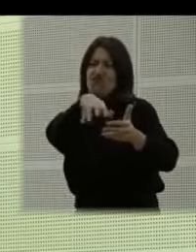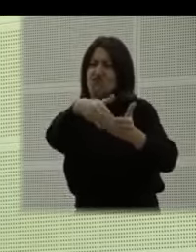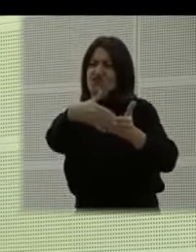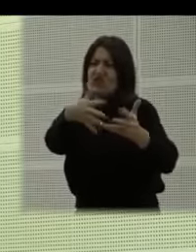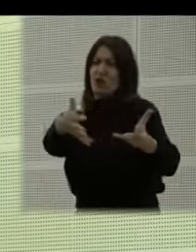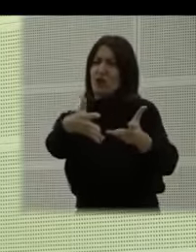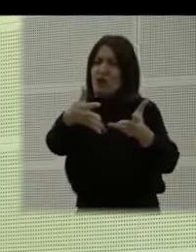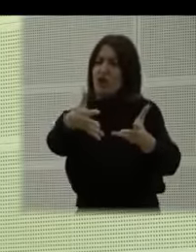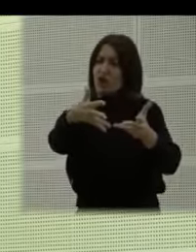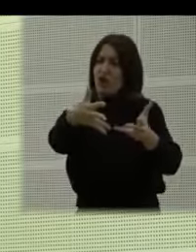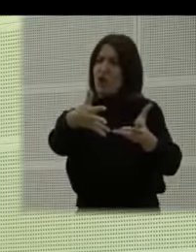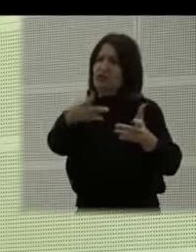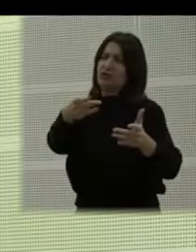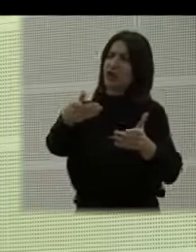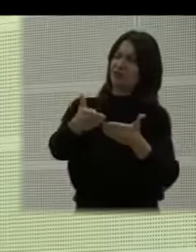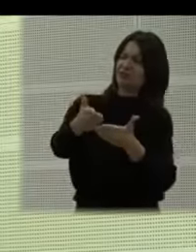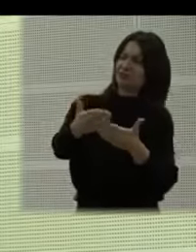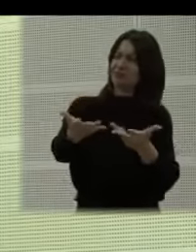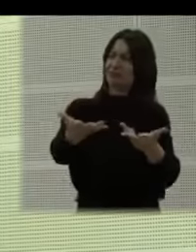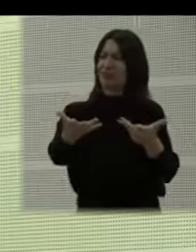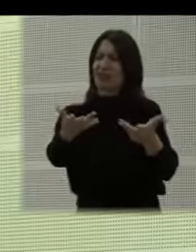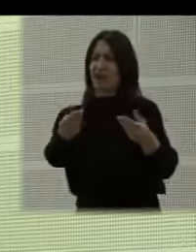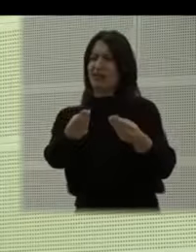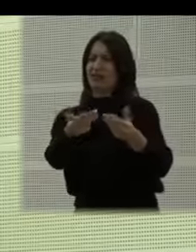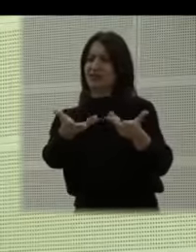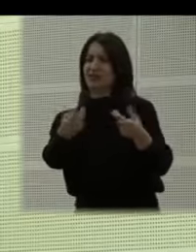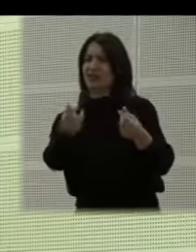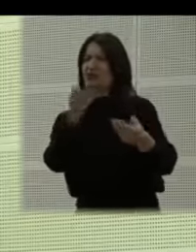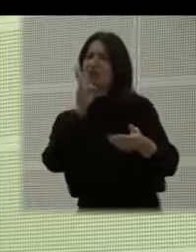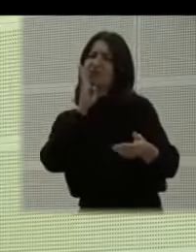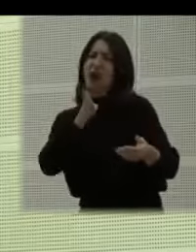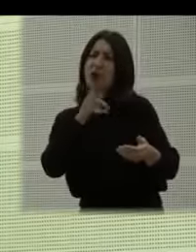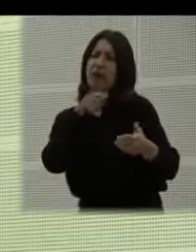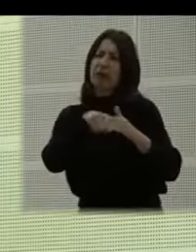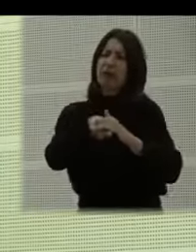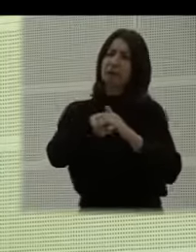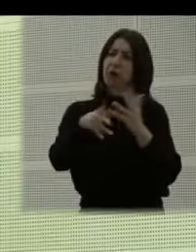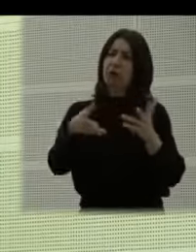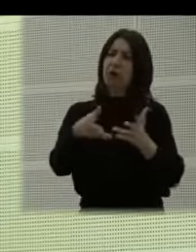se puoi dare una mano, una raccomandazione.